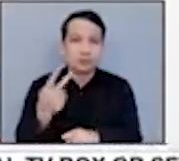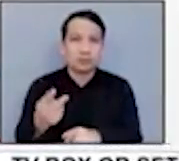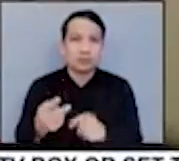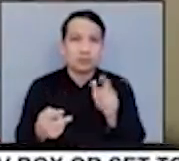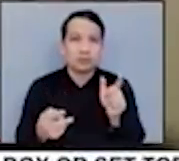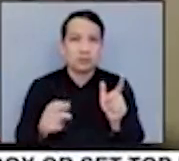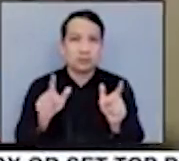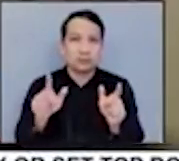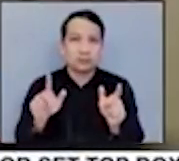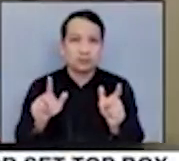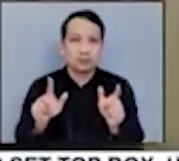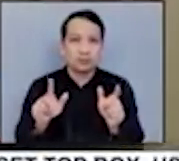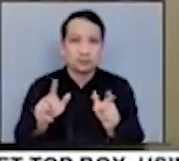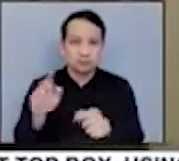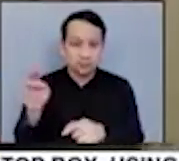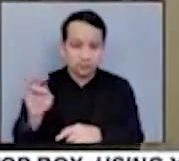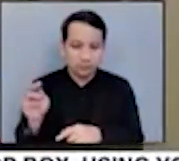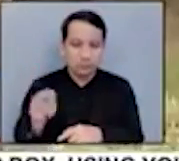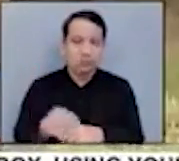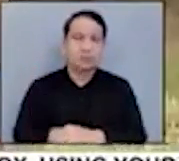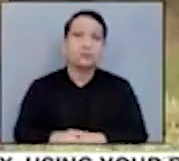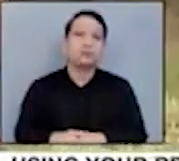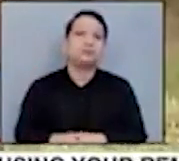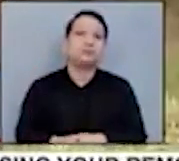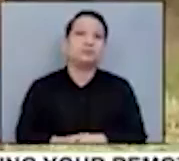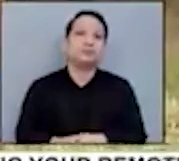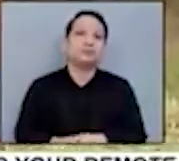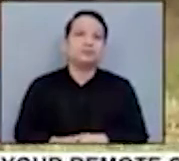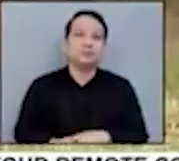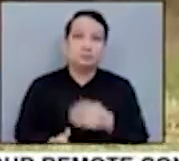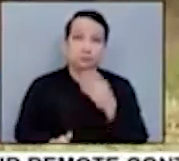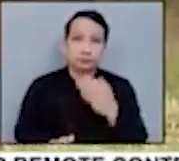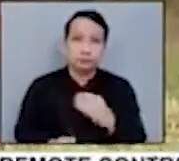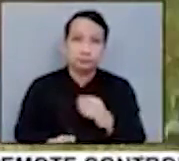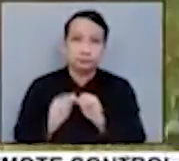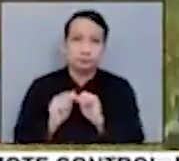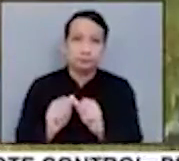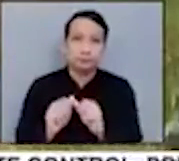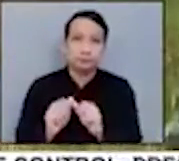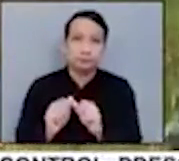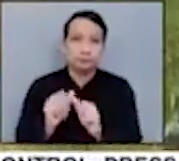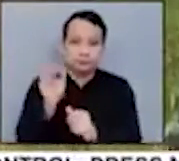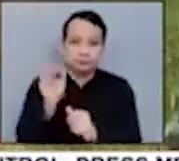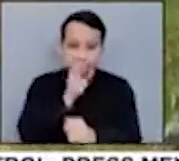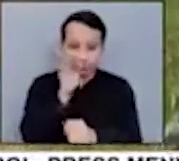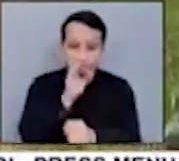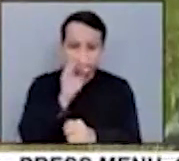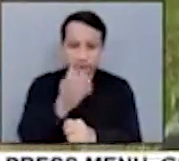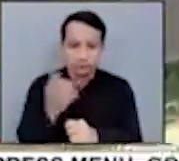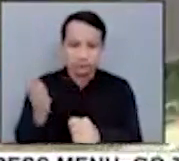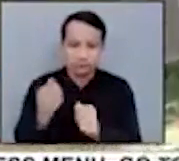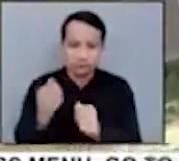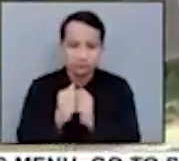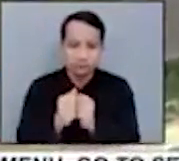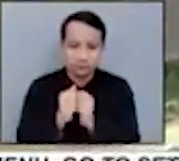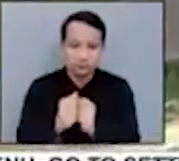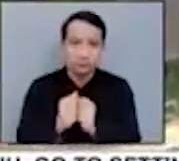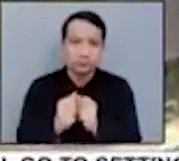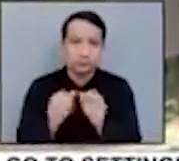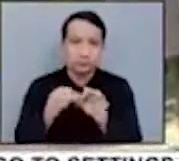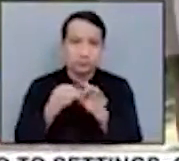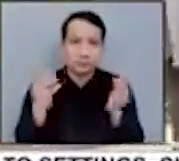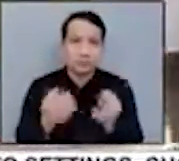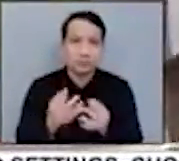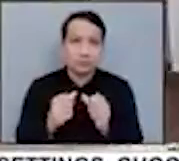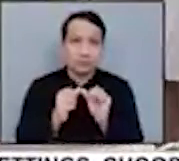ng Lunes. Ayon sa Pangulo, ito ay bilang konsiderasyon para sa mga Pilipino na makapiling nila ang kanilang pamilya, lalo't natapat ng